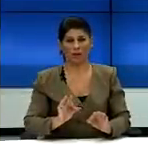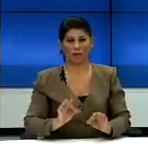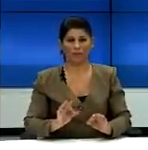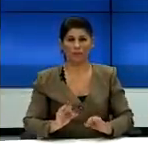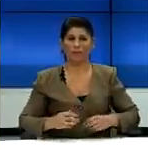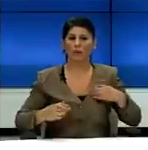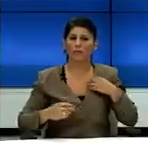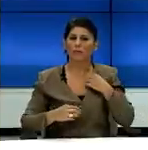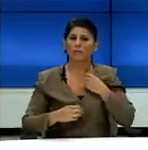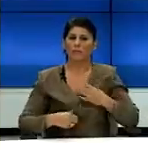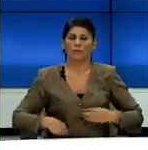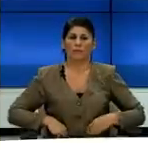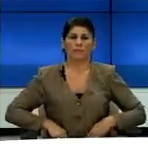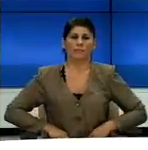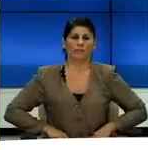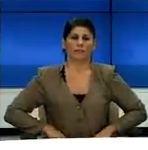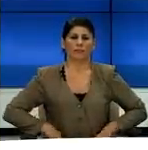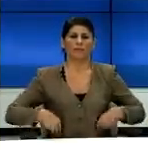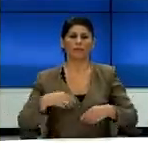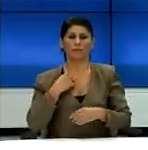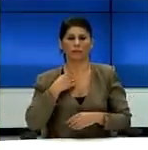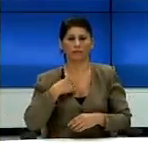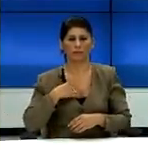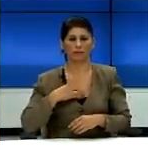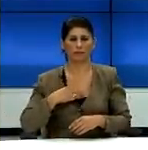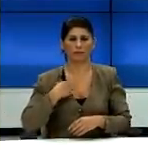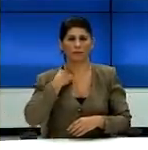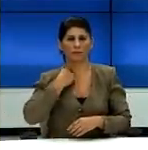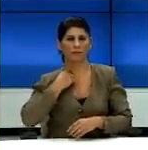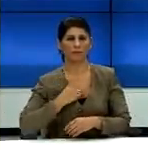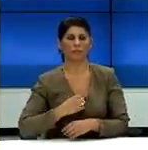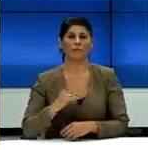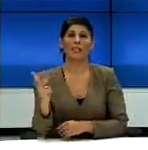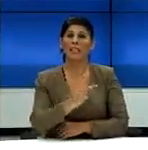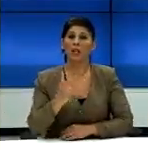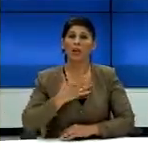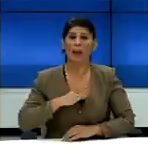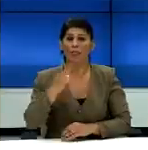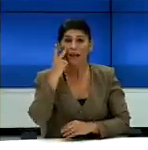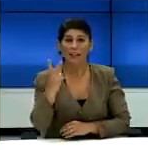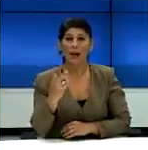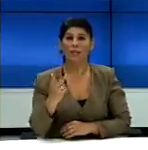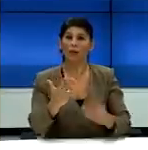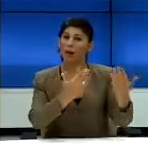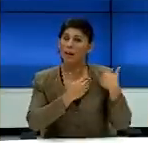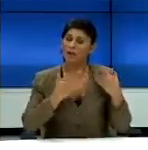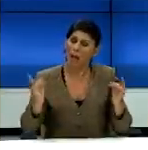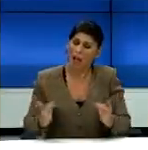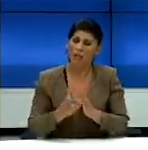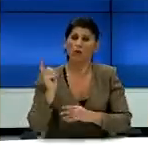σας δει να αναλαμβάνετε που και καμία ευθύνη. Πολιτική ευθύνη έστω.